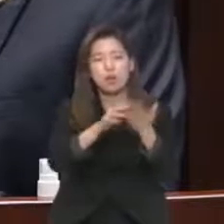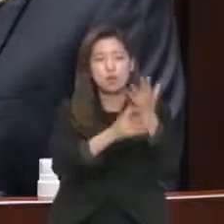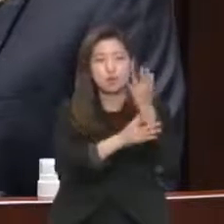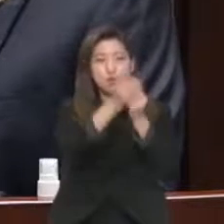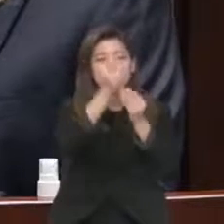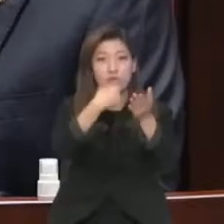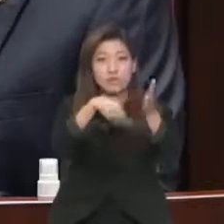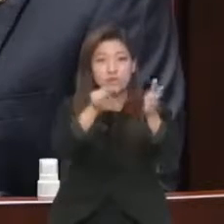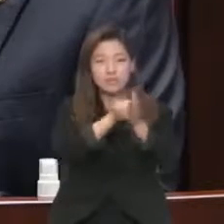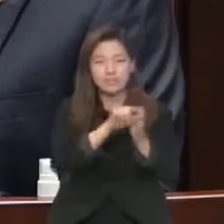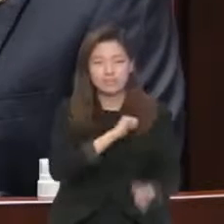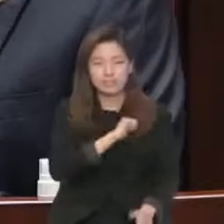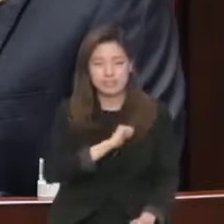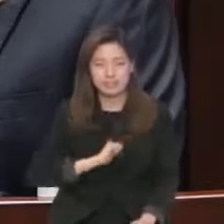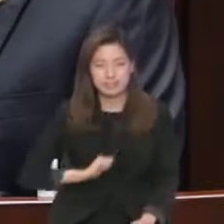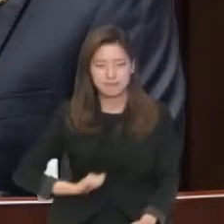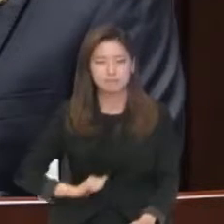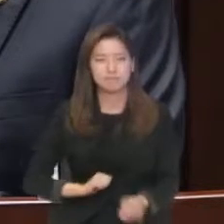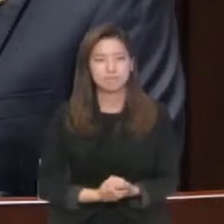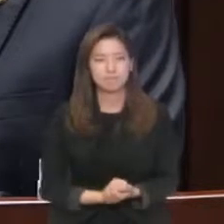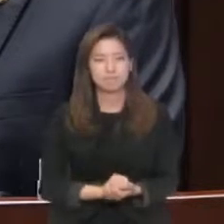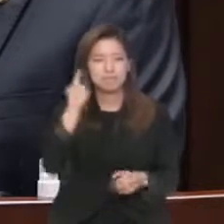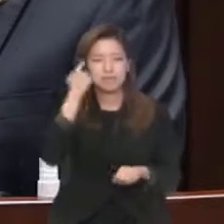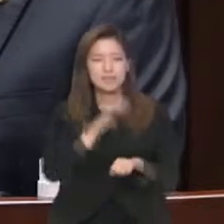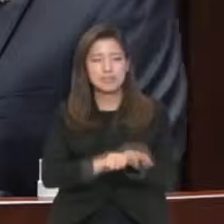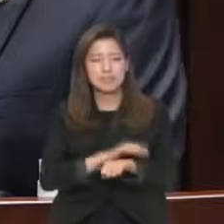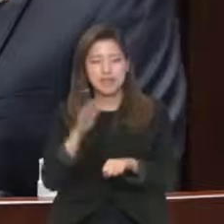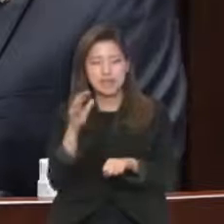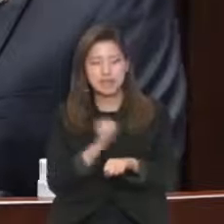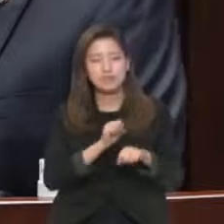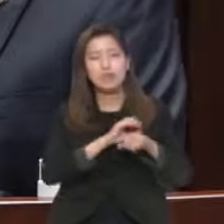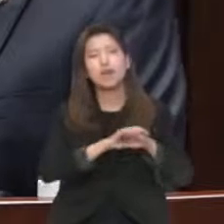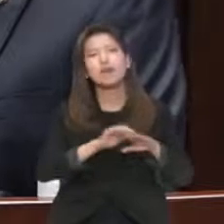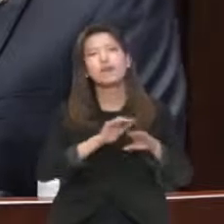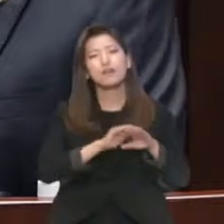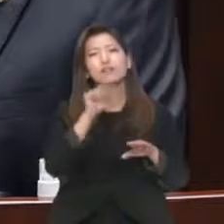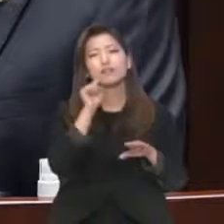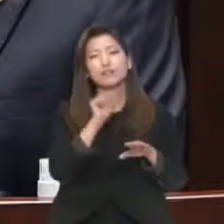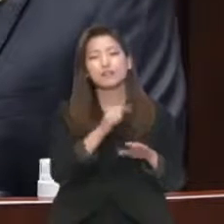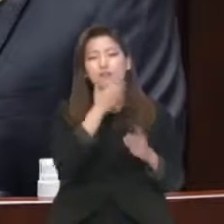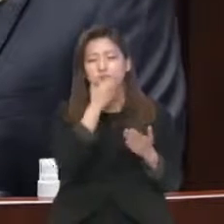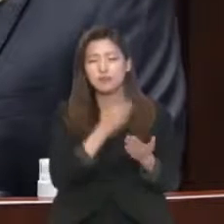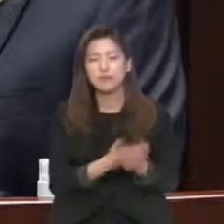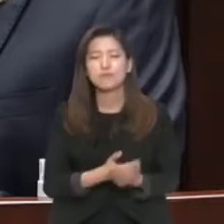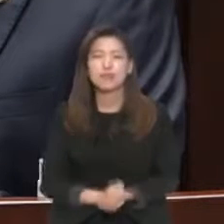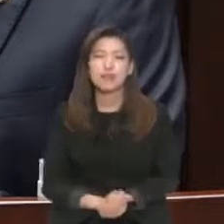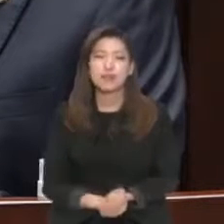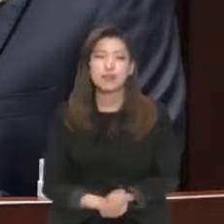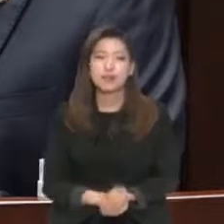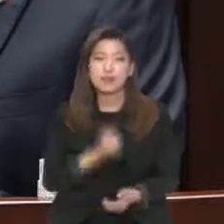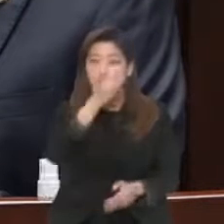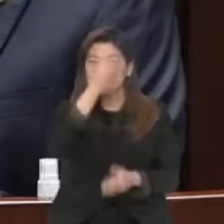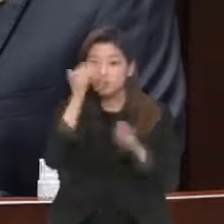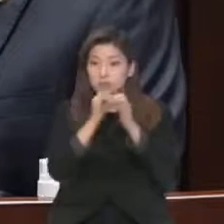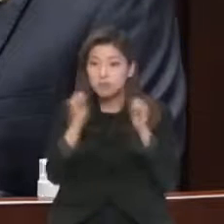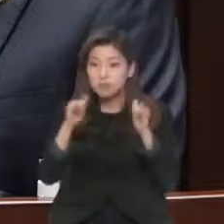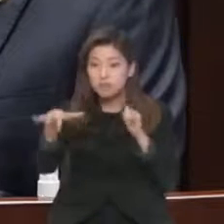또 그런 의미에서는 전략적 행보를 하는 이 문제의식들에 대해서 우리 젊은 세대들이 전혀 이해하지